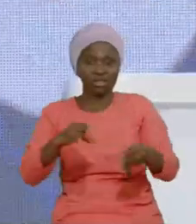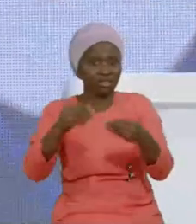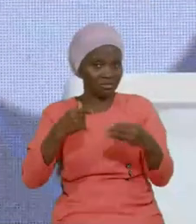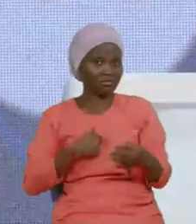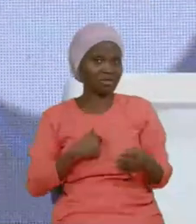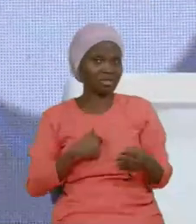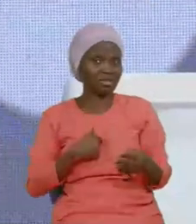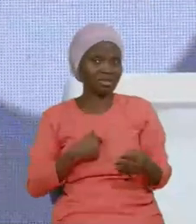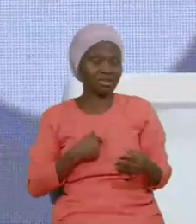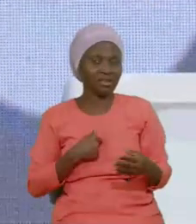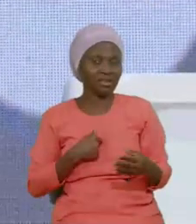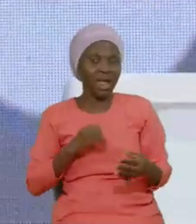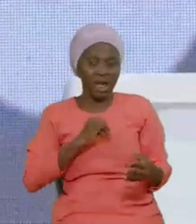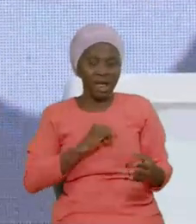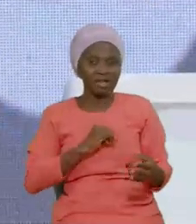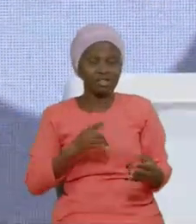auras.